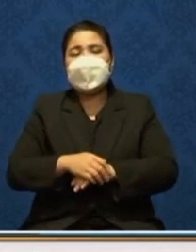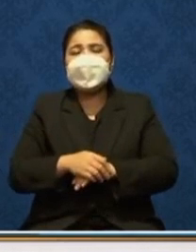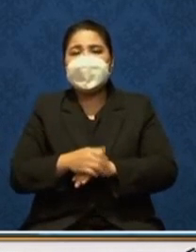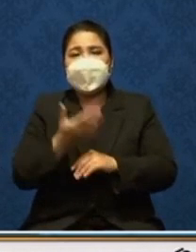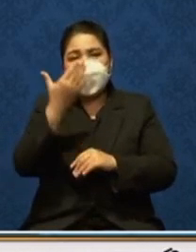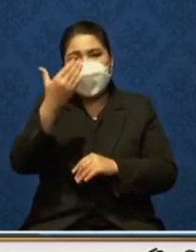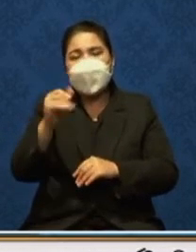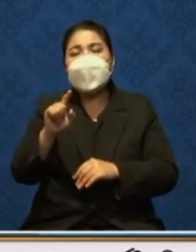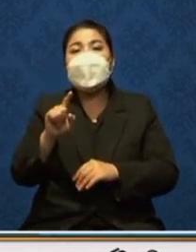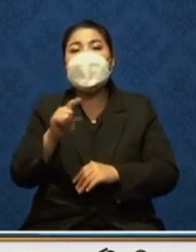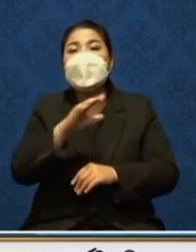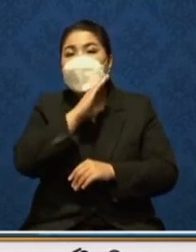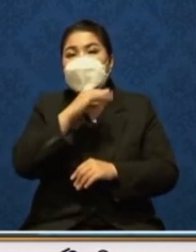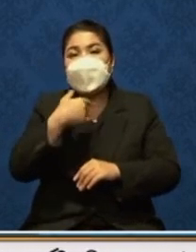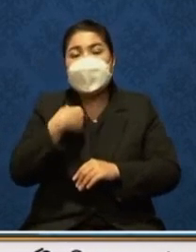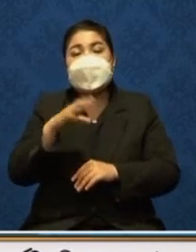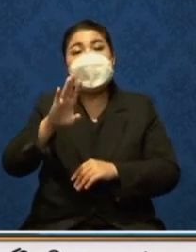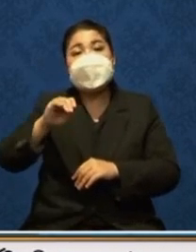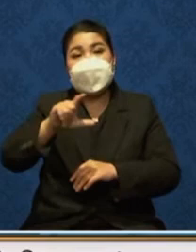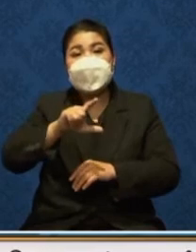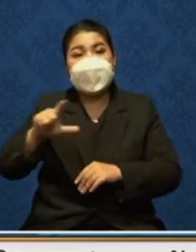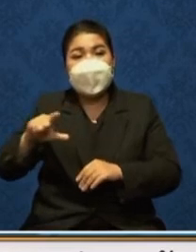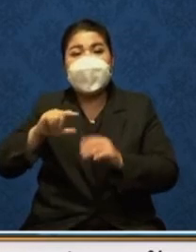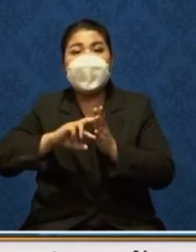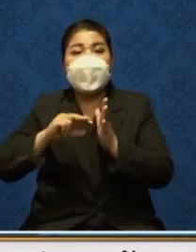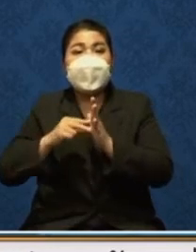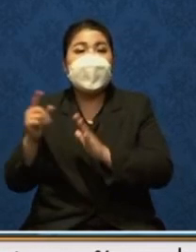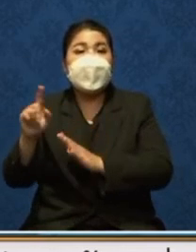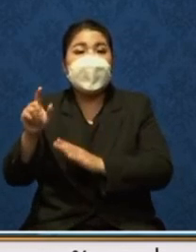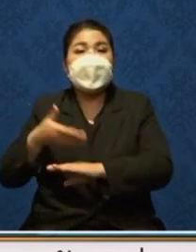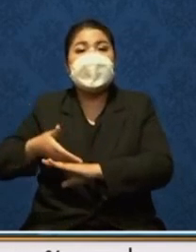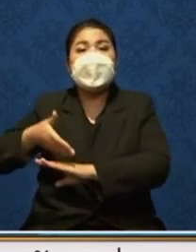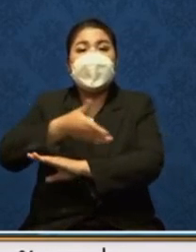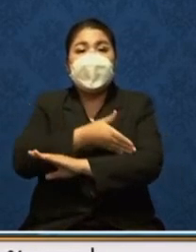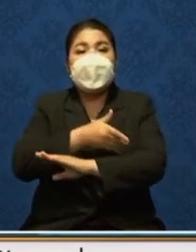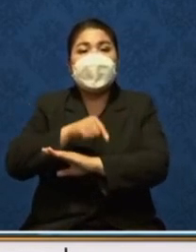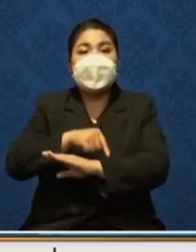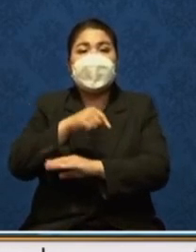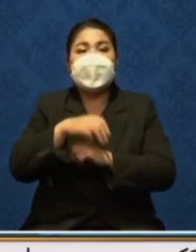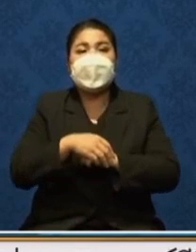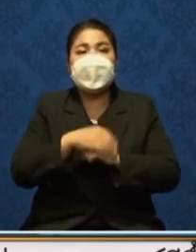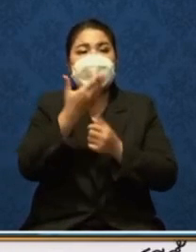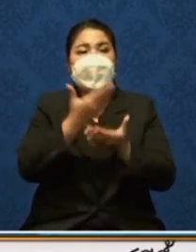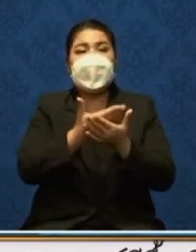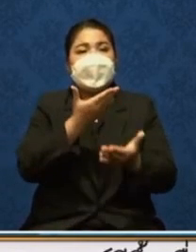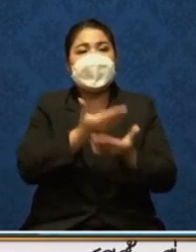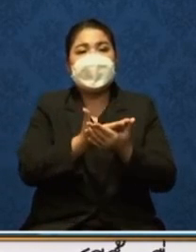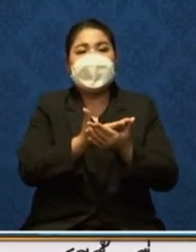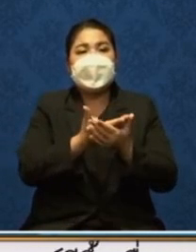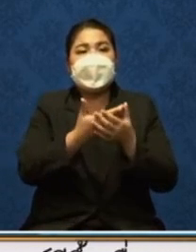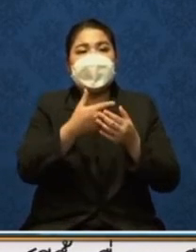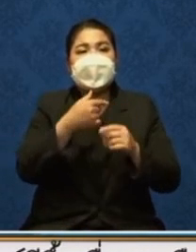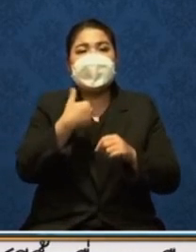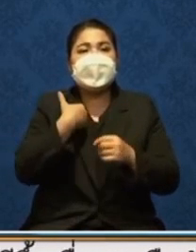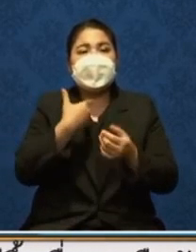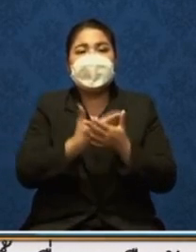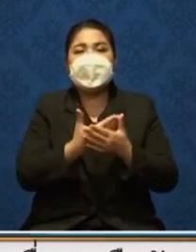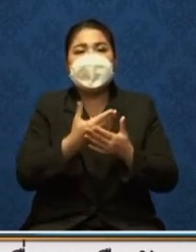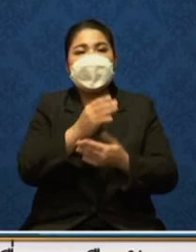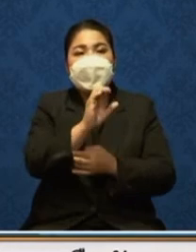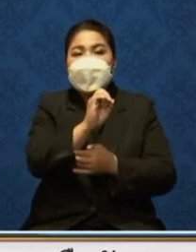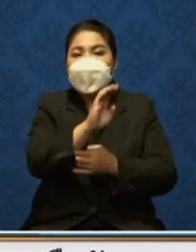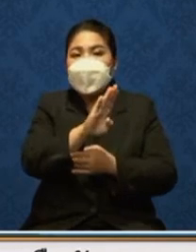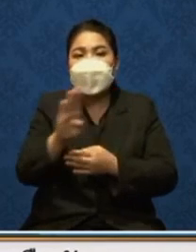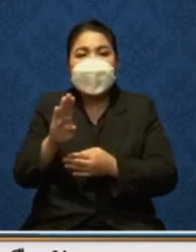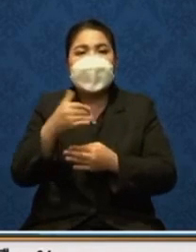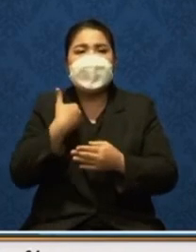เพระวาถท่ใช้ประมาณ 40 ล้านแปลว่าก่อนปี 61 เี่ย ท่านไมมเงนเมตรบาทเดียวครับนอกจากราคาซื้อข